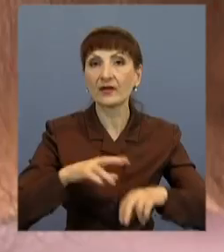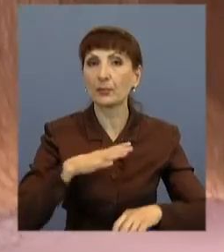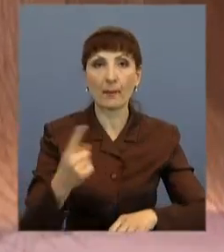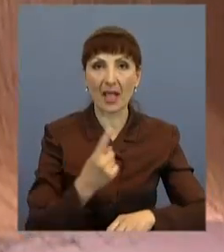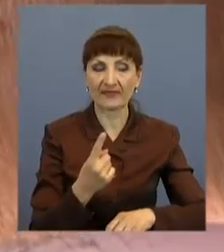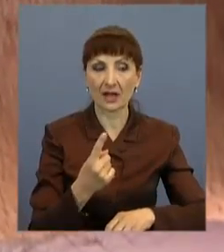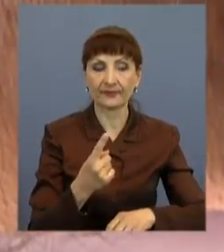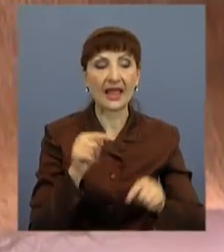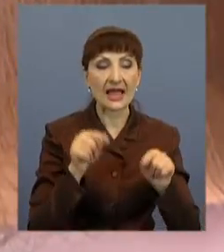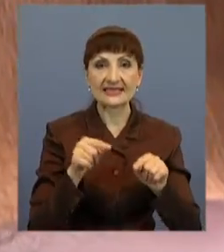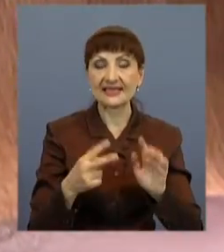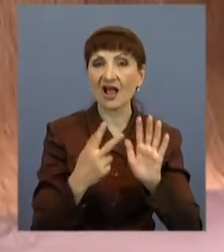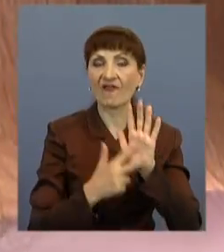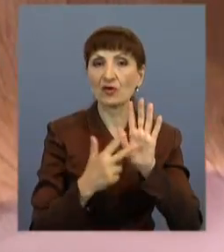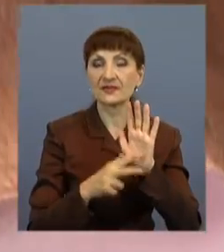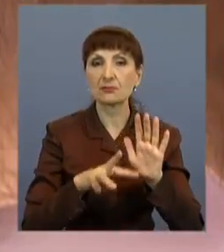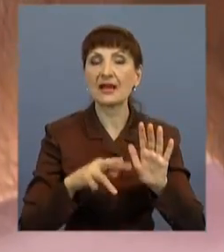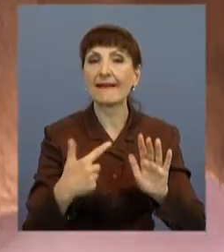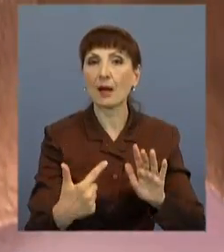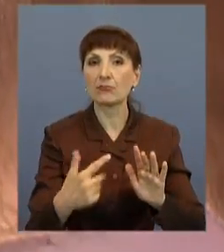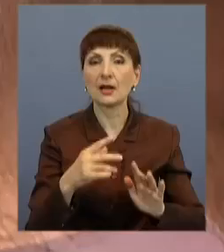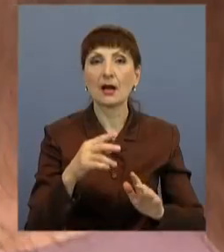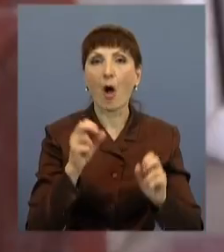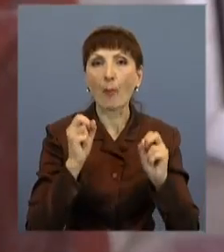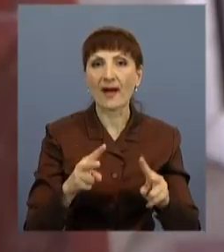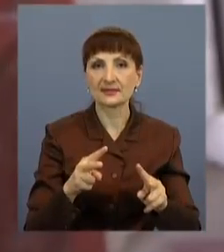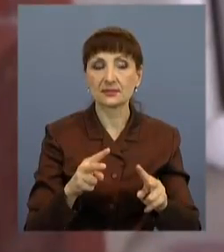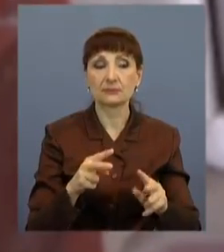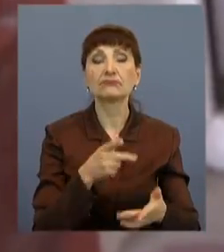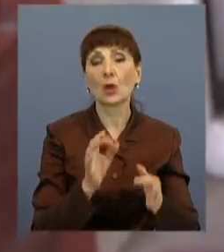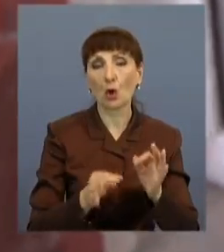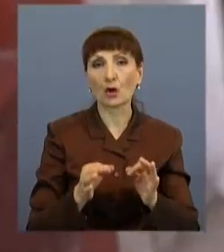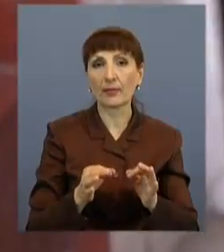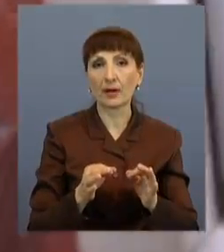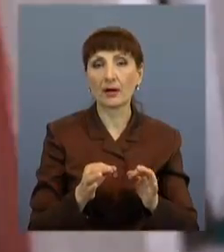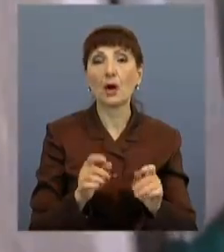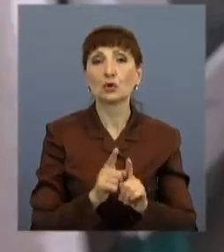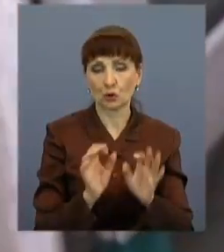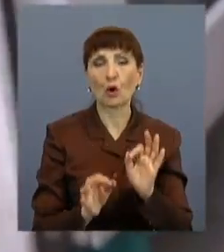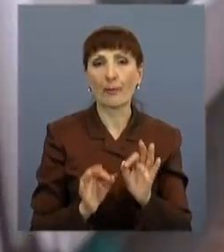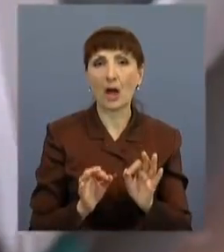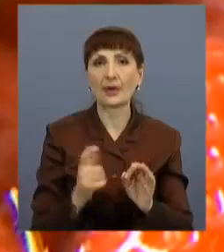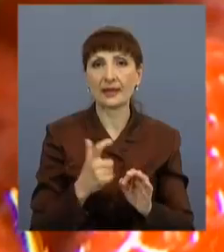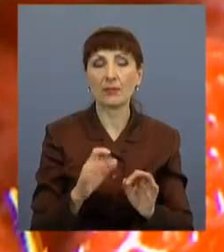Сейчас здесь 80 миллиграмм нитрата в норме. Содержание нитратов тоже в норме.